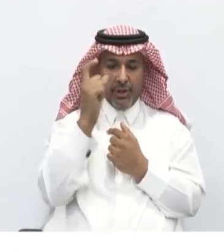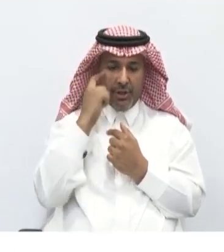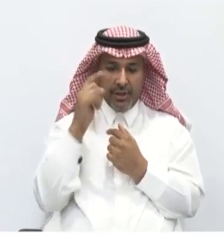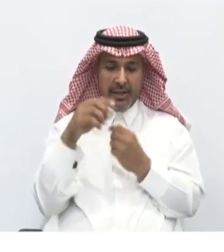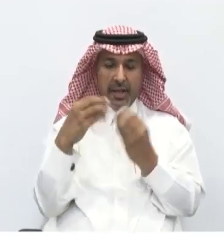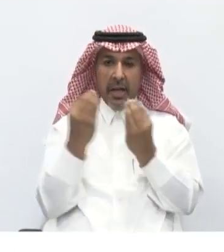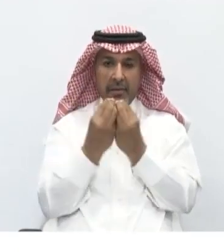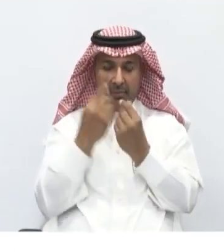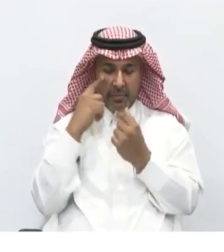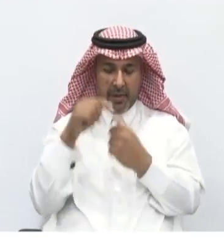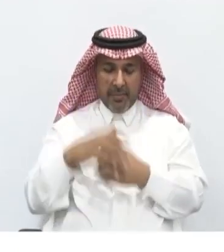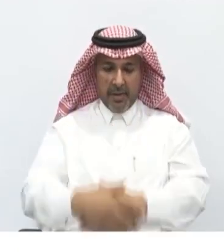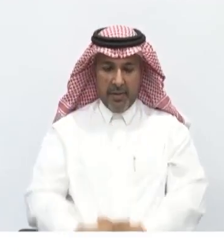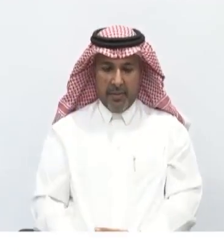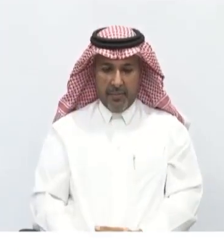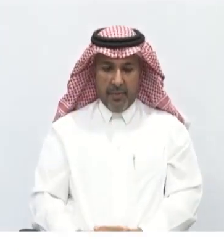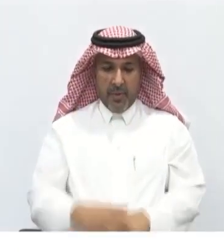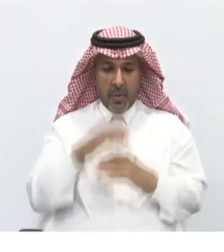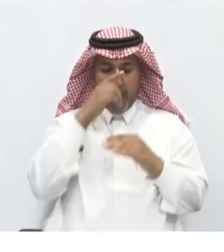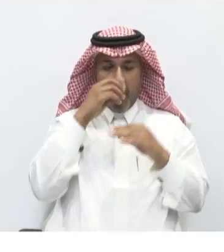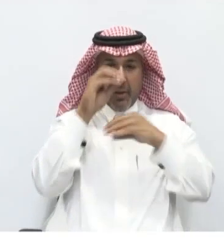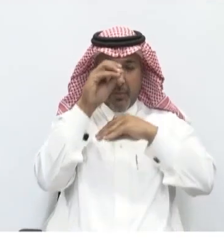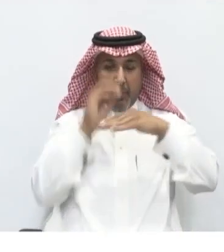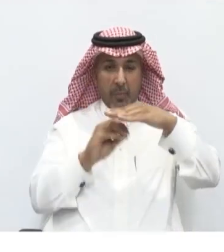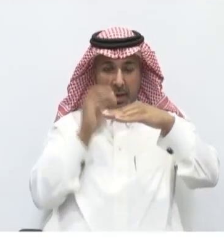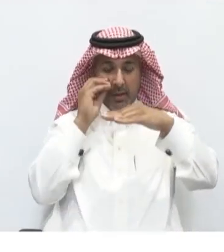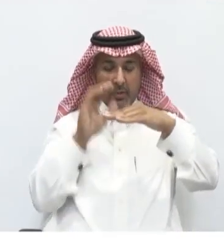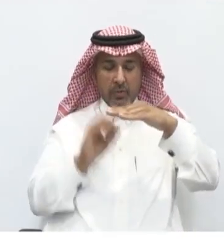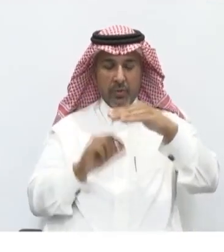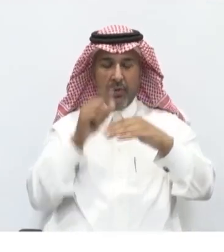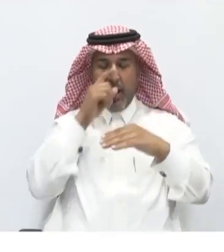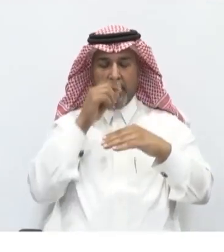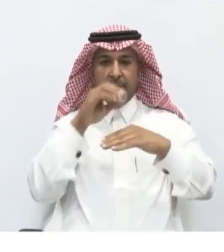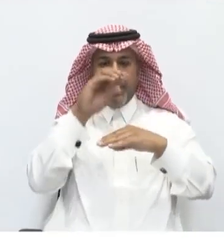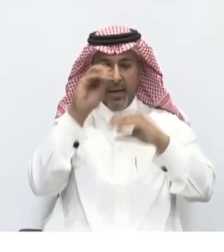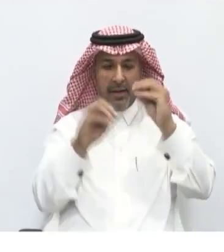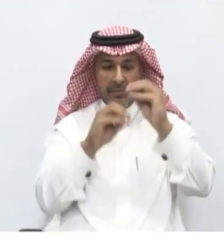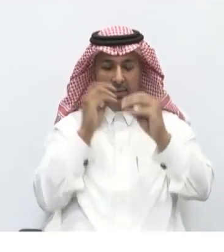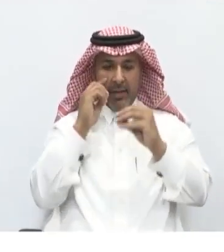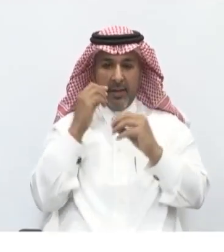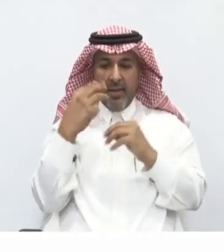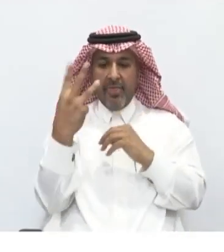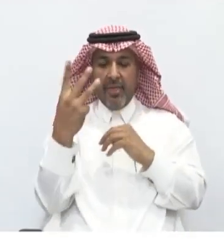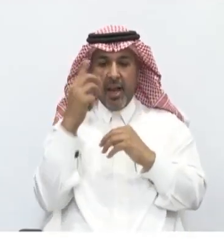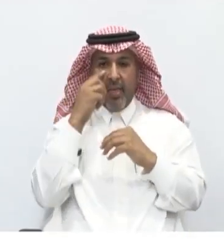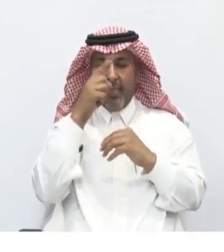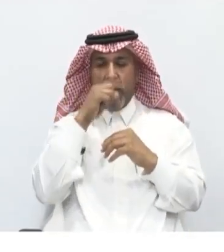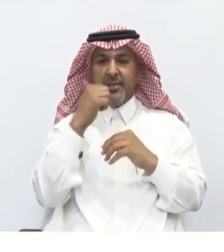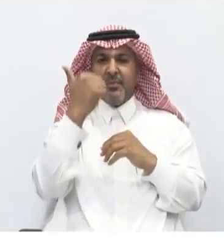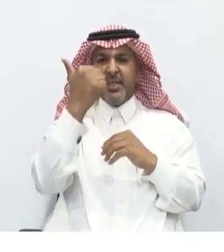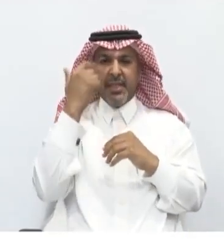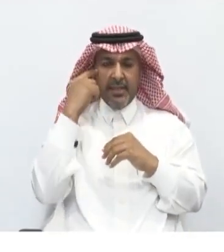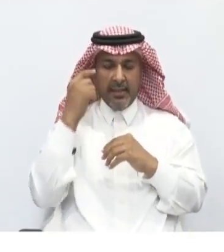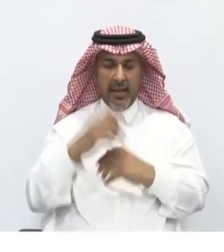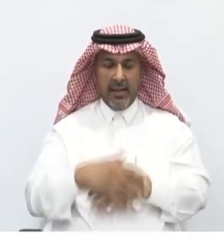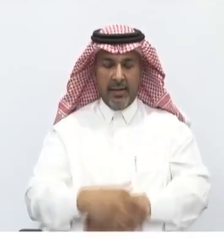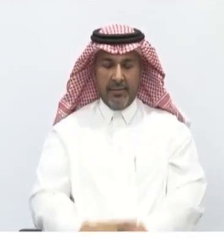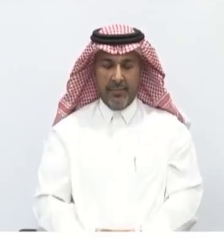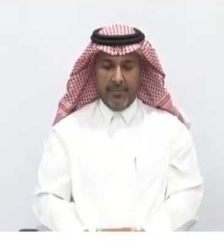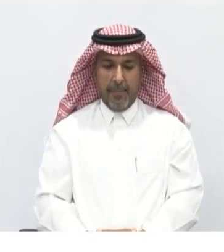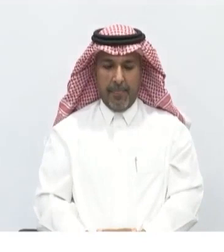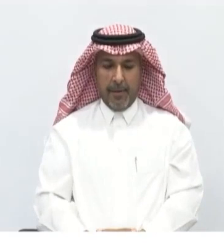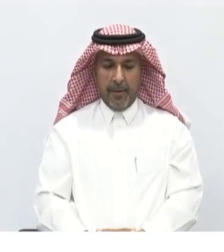المقام هنا غيرنا سنقوم بتثبيت المقام ثلاثه مول من الاكسجين ثلاثه مول من